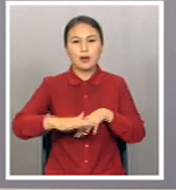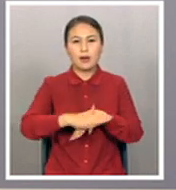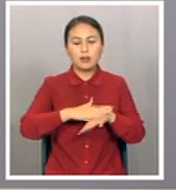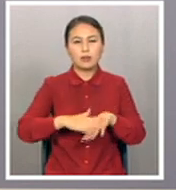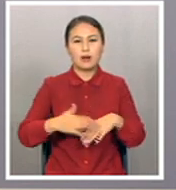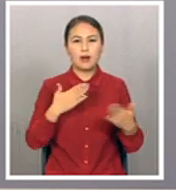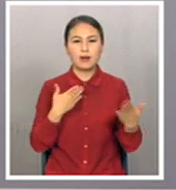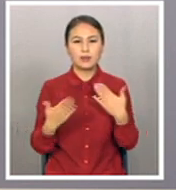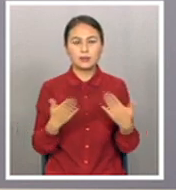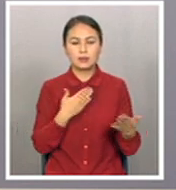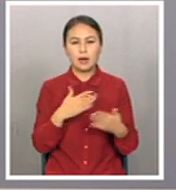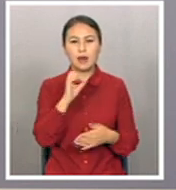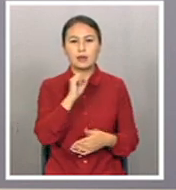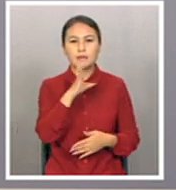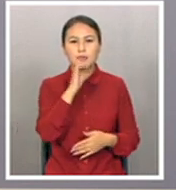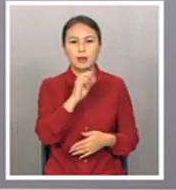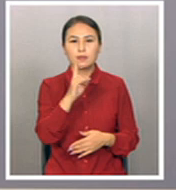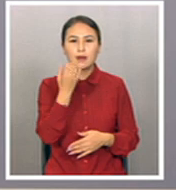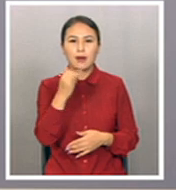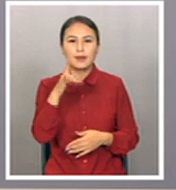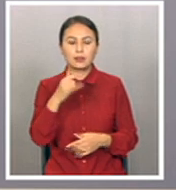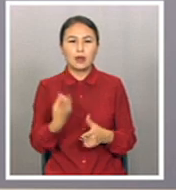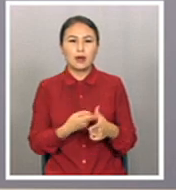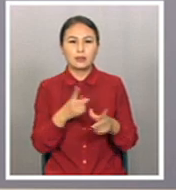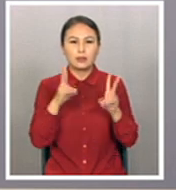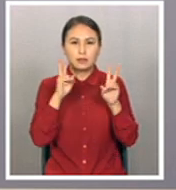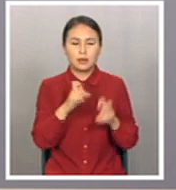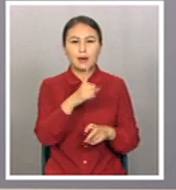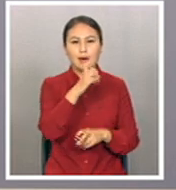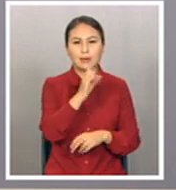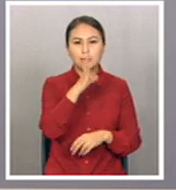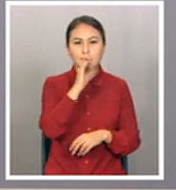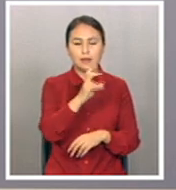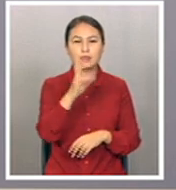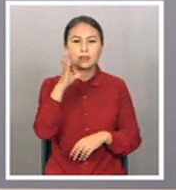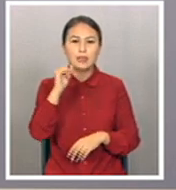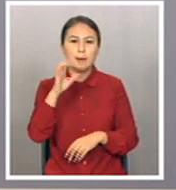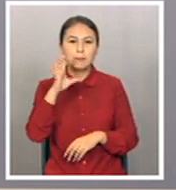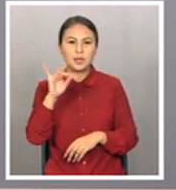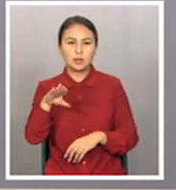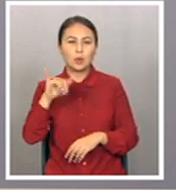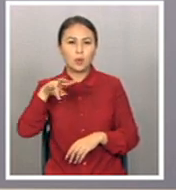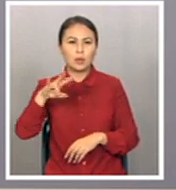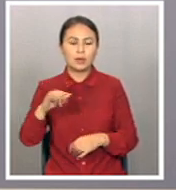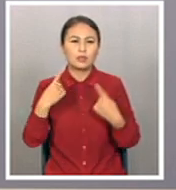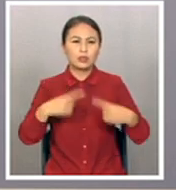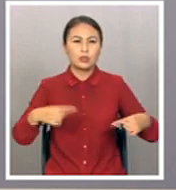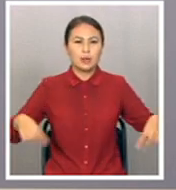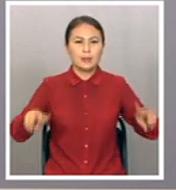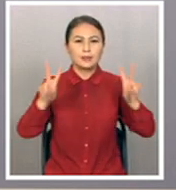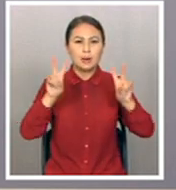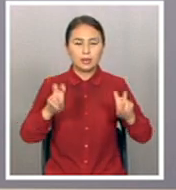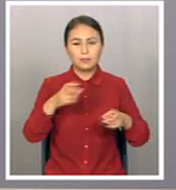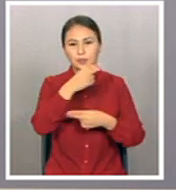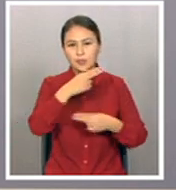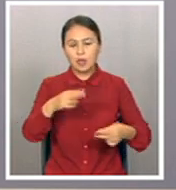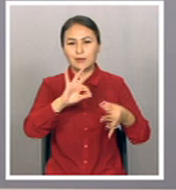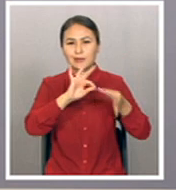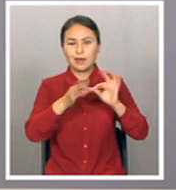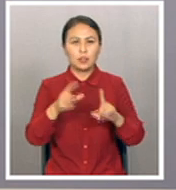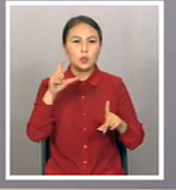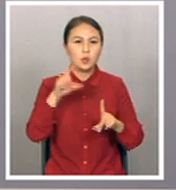арасында Асан қайғы атанған Хасан Сәбитұлының түрлі тақырыптардағы нақыл